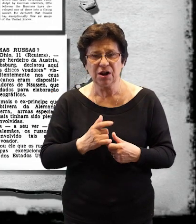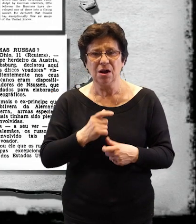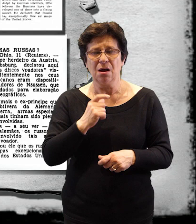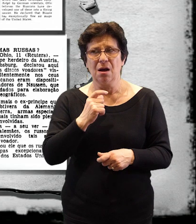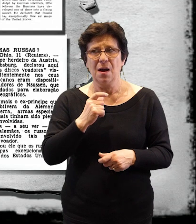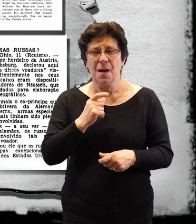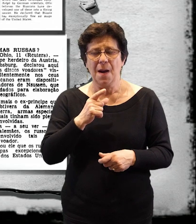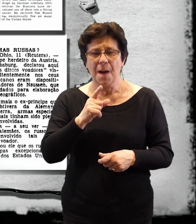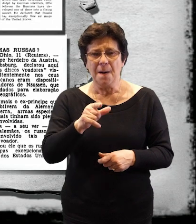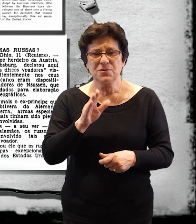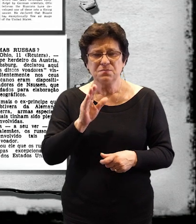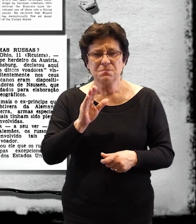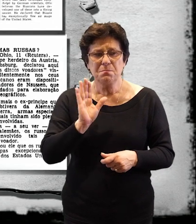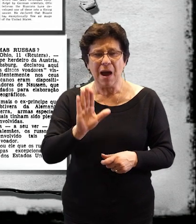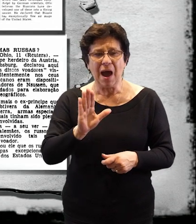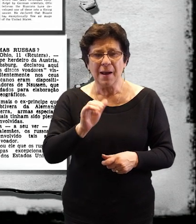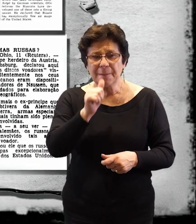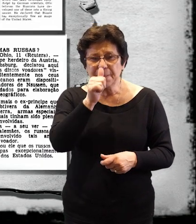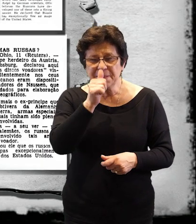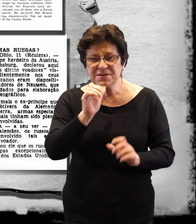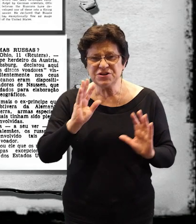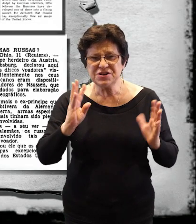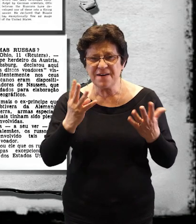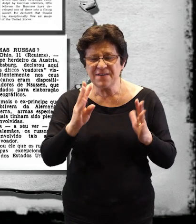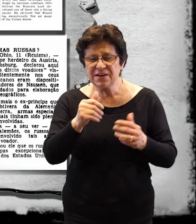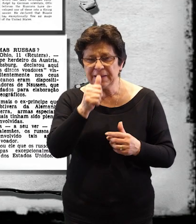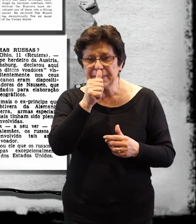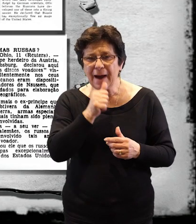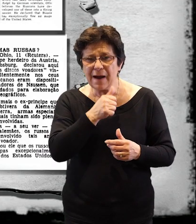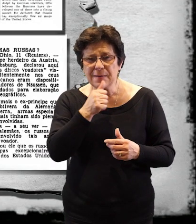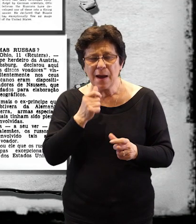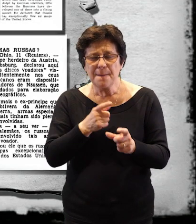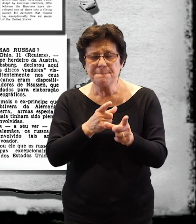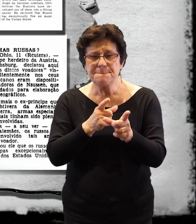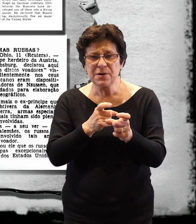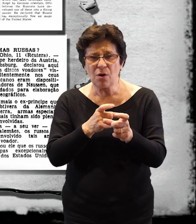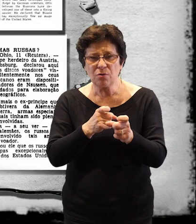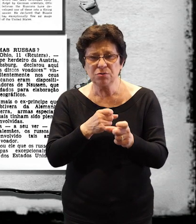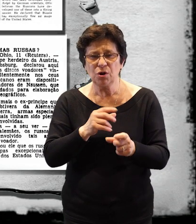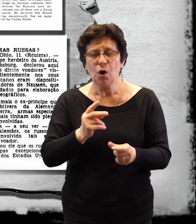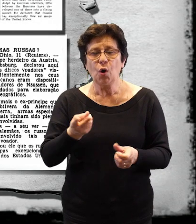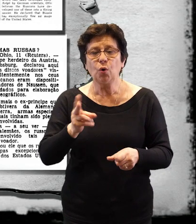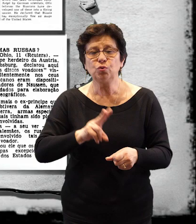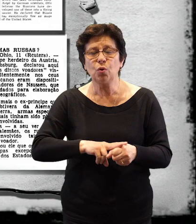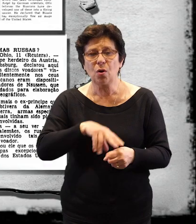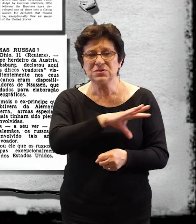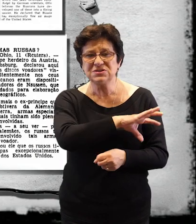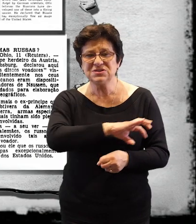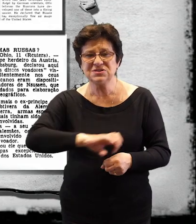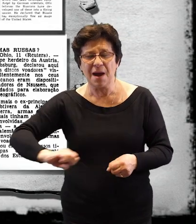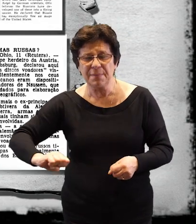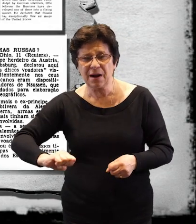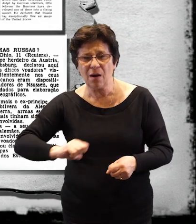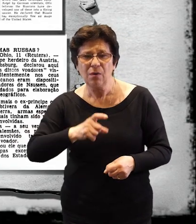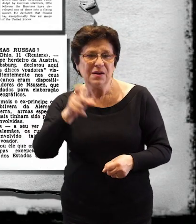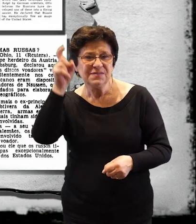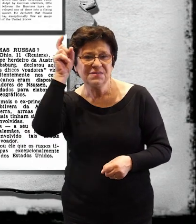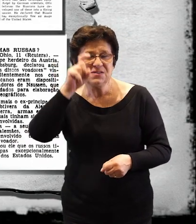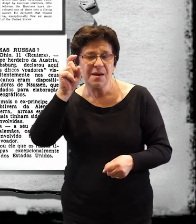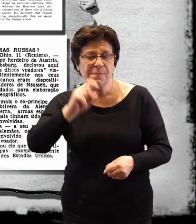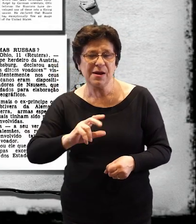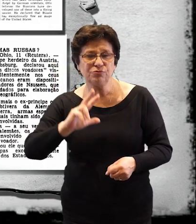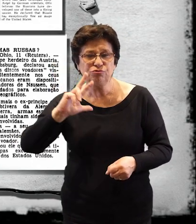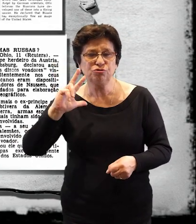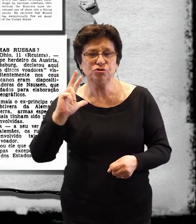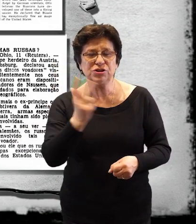9 tajnych broni przejętych z III Rzeszy. I wśród nich książę koronny wymienia,